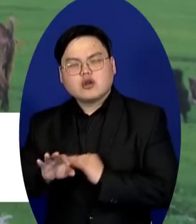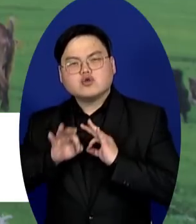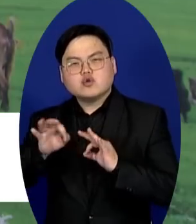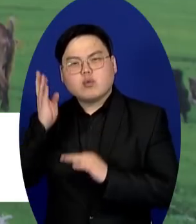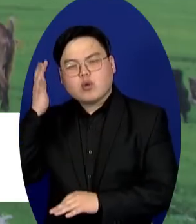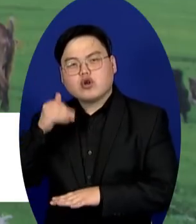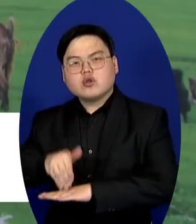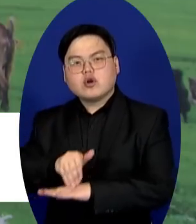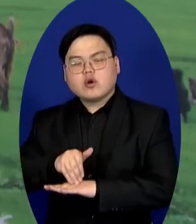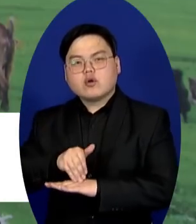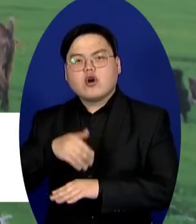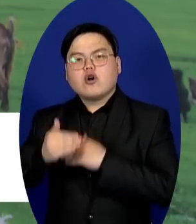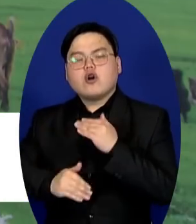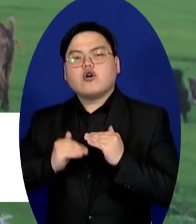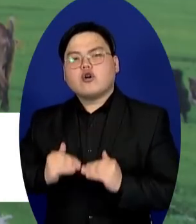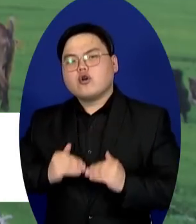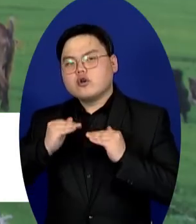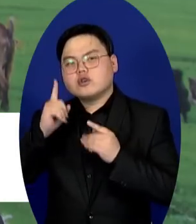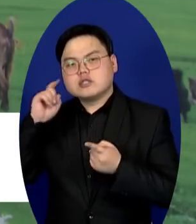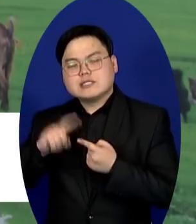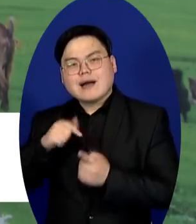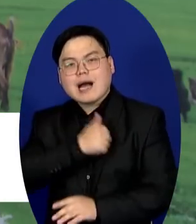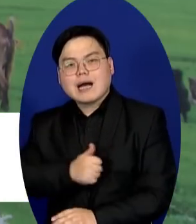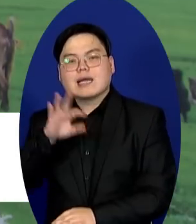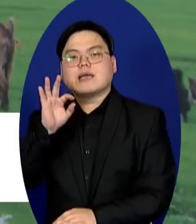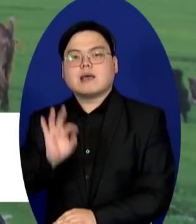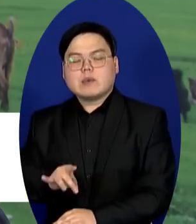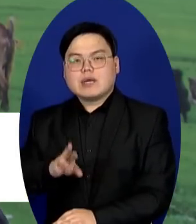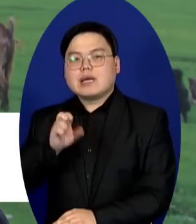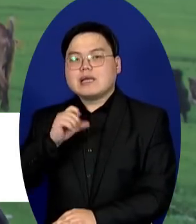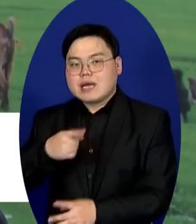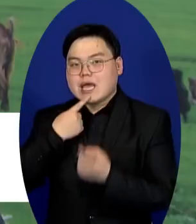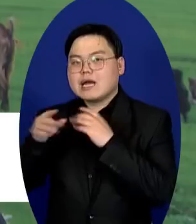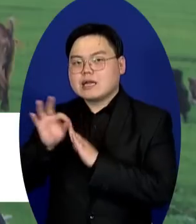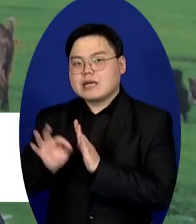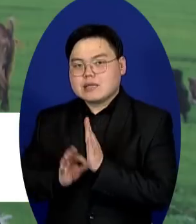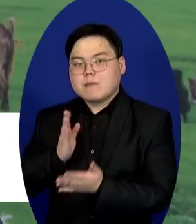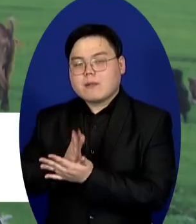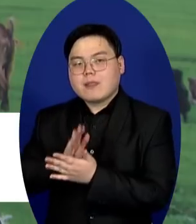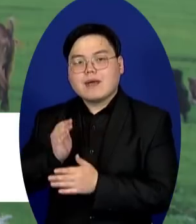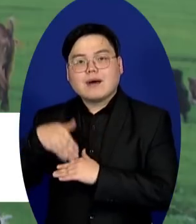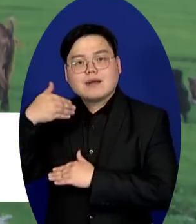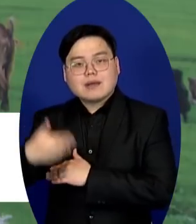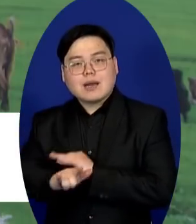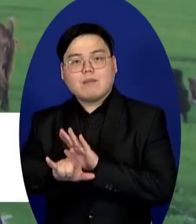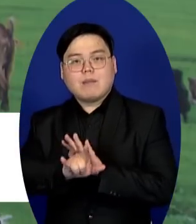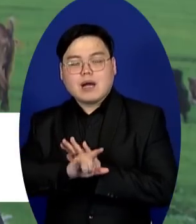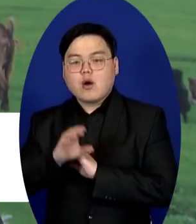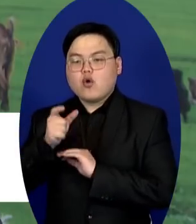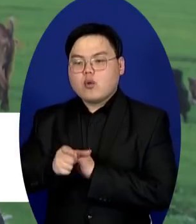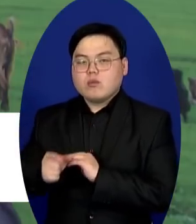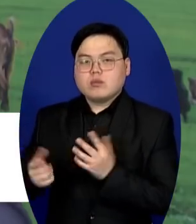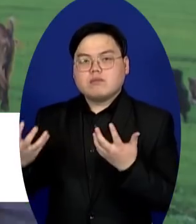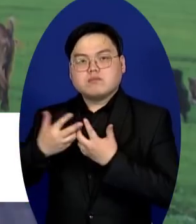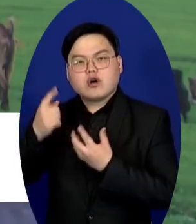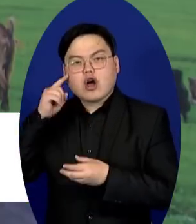төвтөд хөгжлийн зорилтыг хангах юм бэ гэдгийг ярилцаж хэлцэж байгаа. Инснээр цаашдаа мал аж ахуйн салбарын олон хүмүүсийн хооронд энэ ойлголт нь зөв болоод